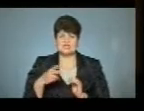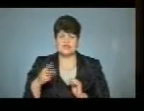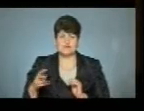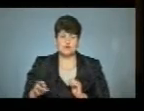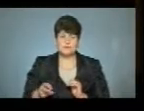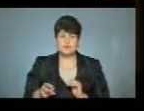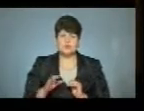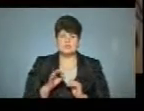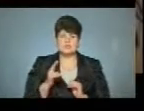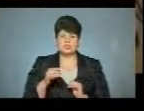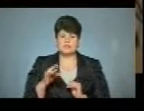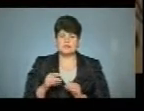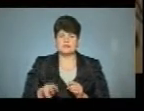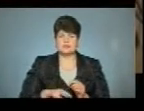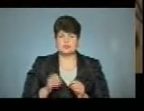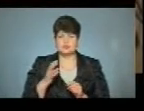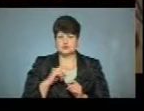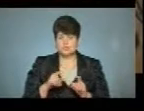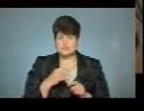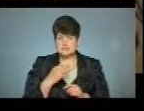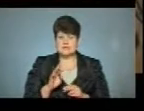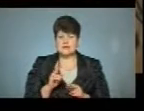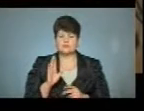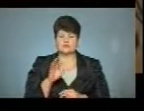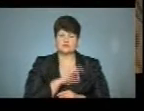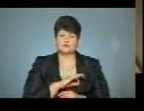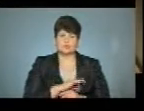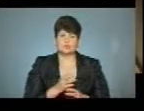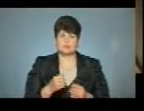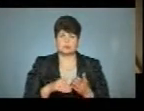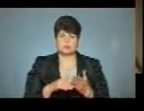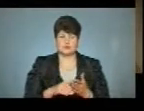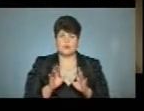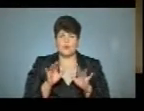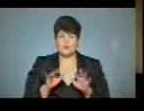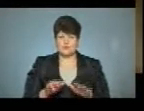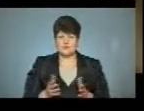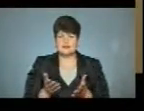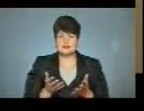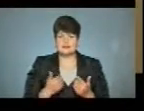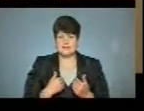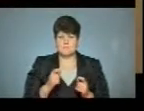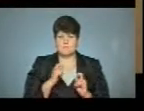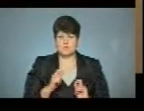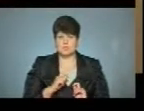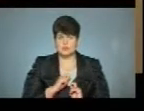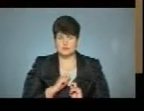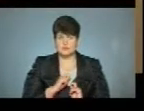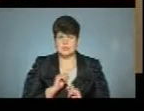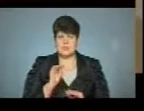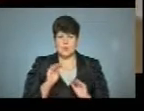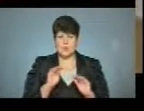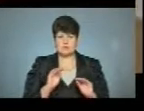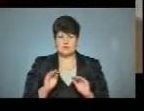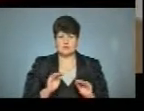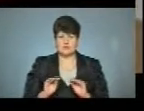Тернополя Оксана Добровольська розповіла, як використовуватимуть отриману допомогу. Комп'ютери, які нам подарували,